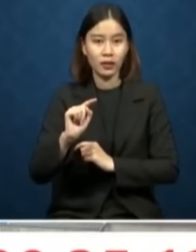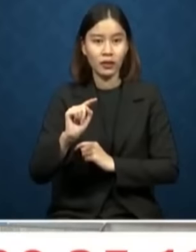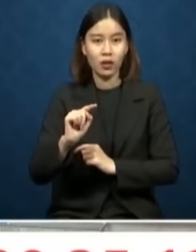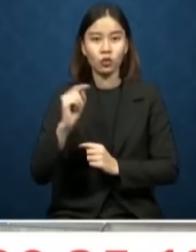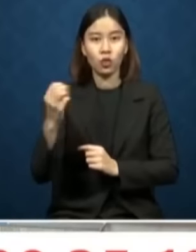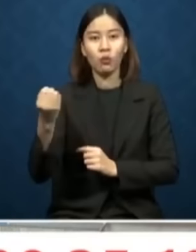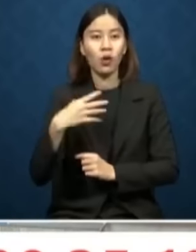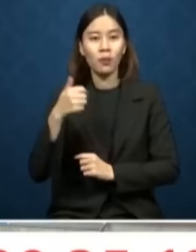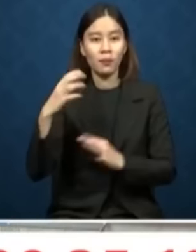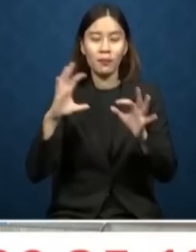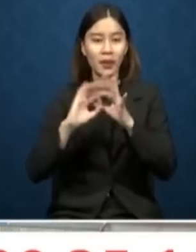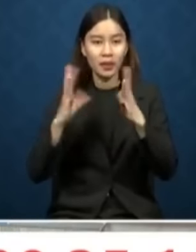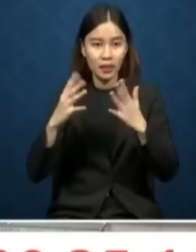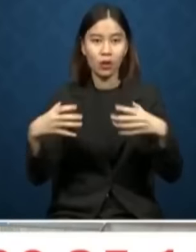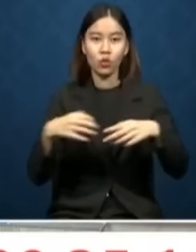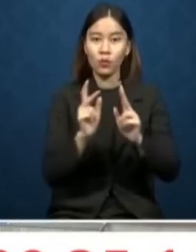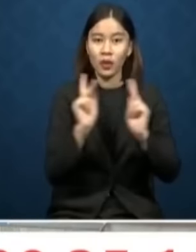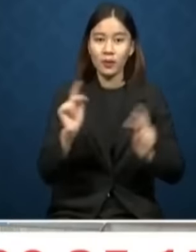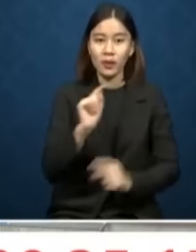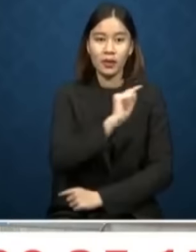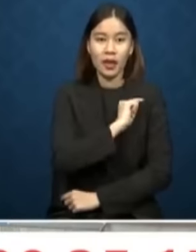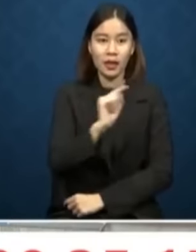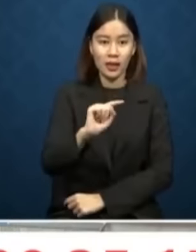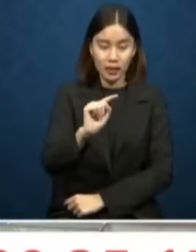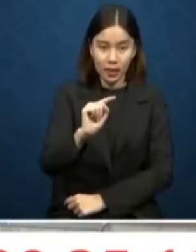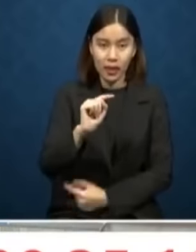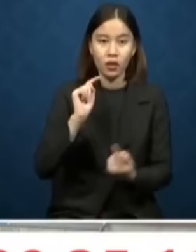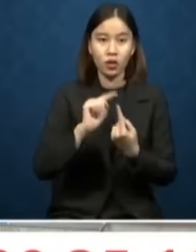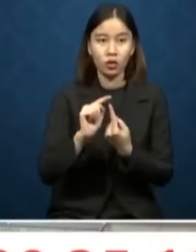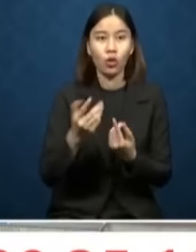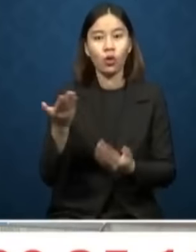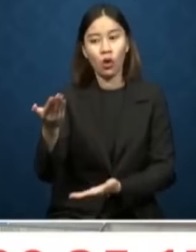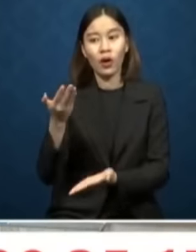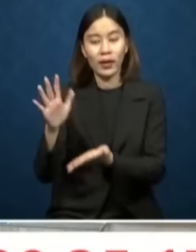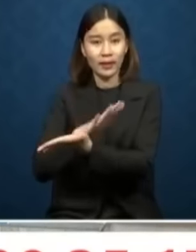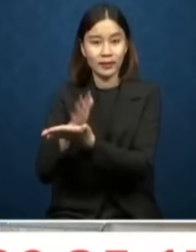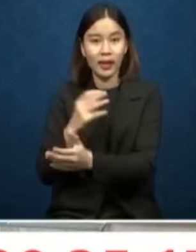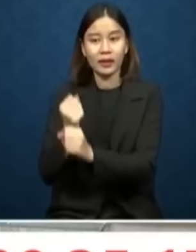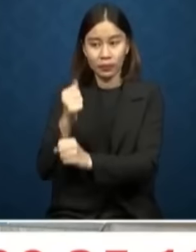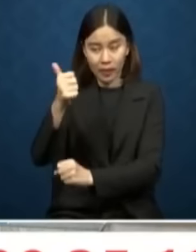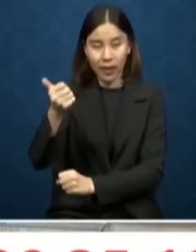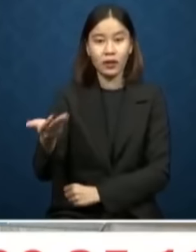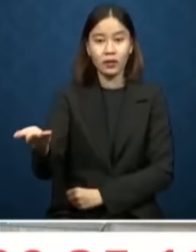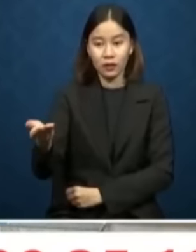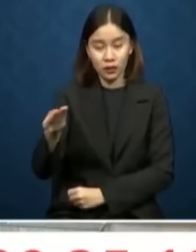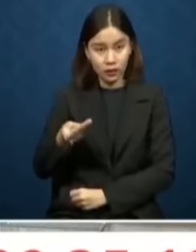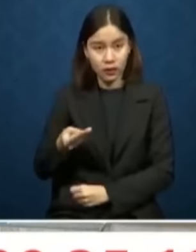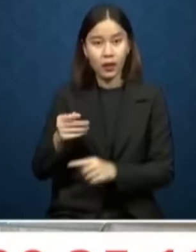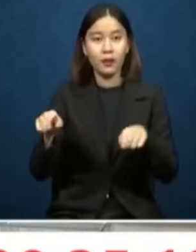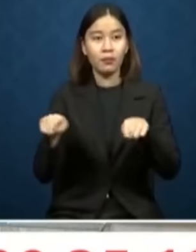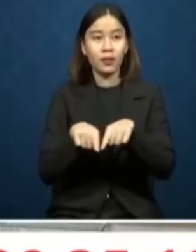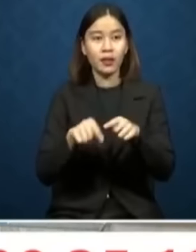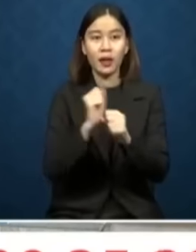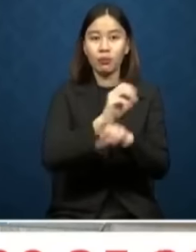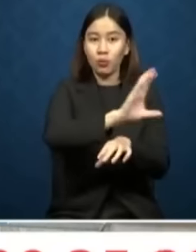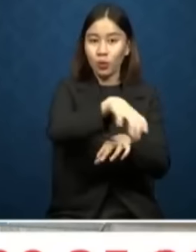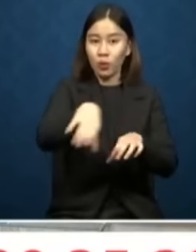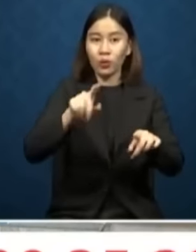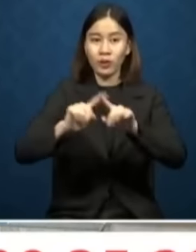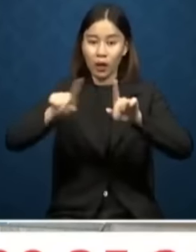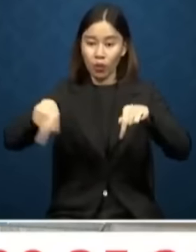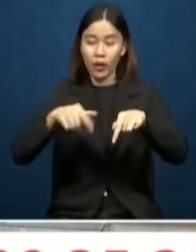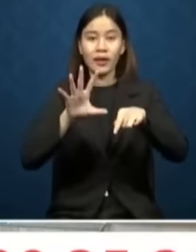ที่อ้างได้กรรมการมีหน้าที่ในการเรียกเอกสารได้เช่นเดียวกันกับหน่วยอื่นๆนะครับ